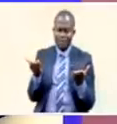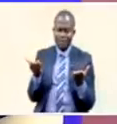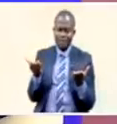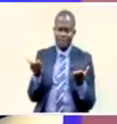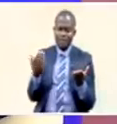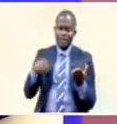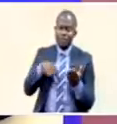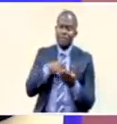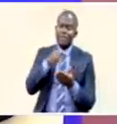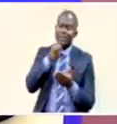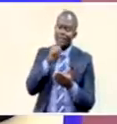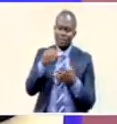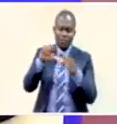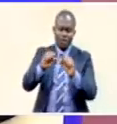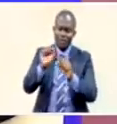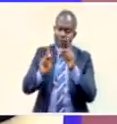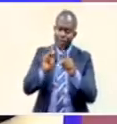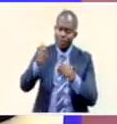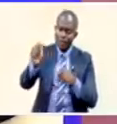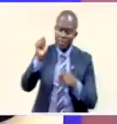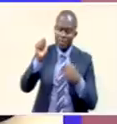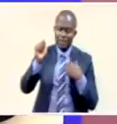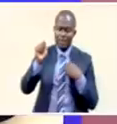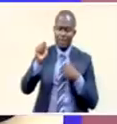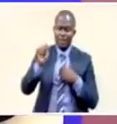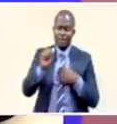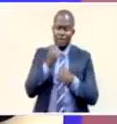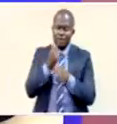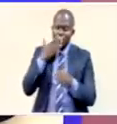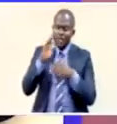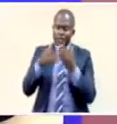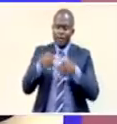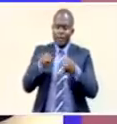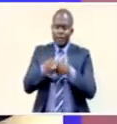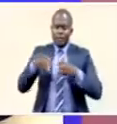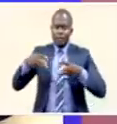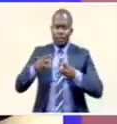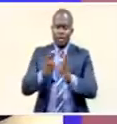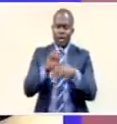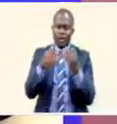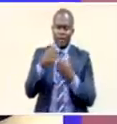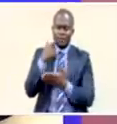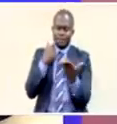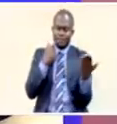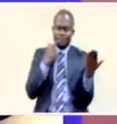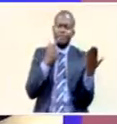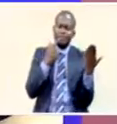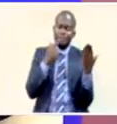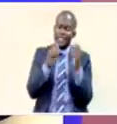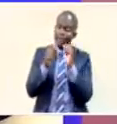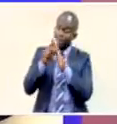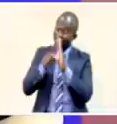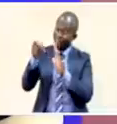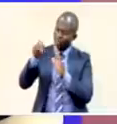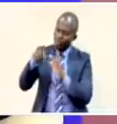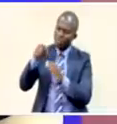ntabwo twigize dufata abantu banyu ngo tubagirire nabi kuri aka kagene ibyo mwabigize ihame ku ruhande